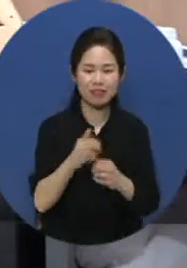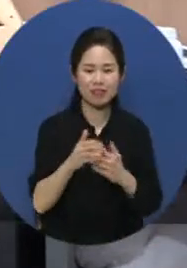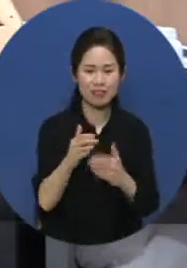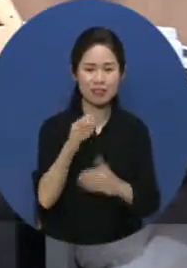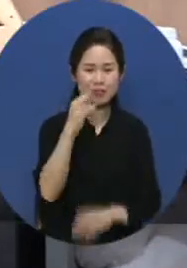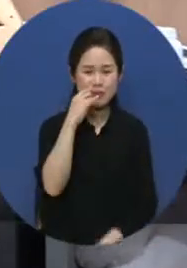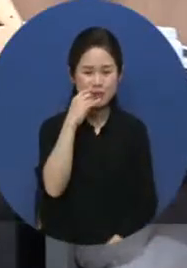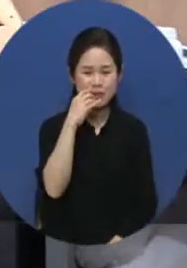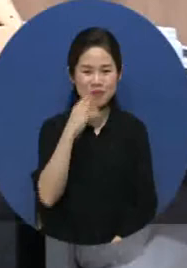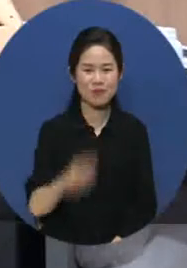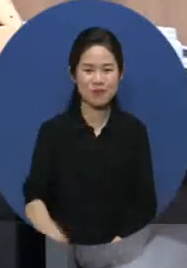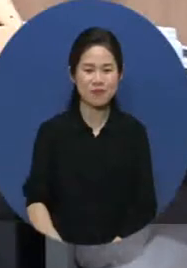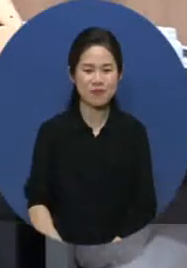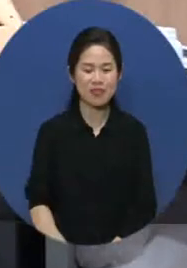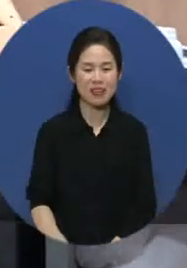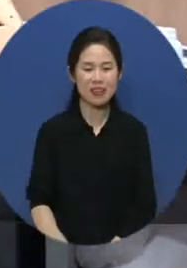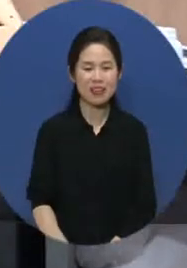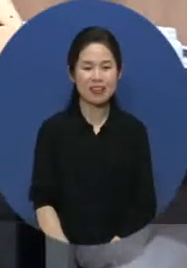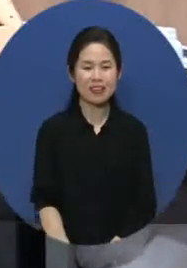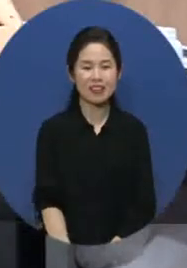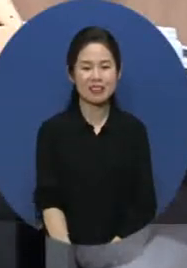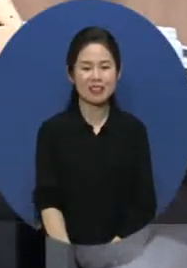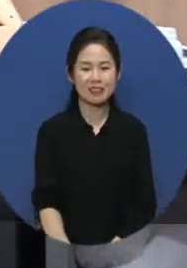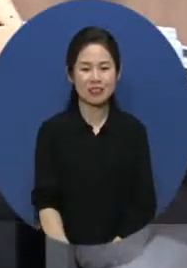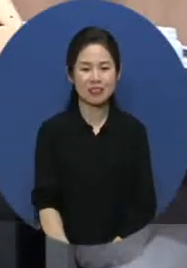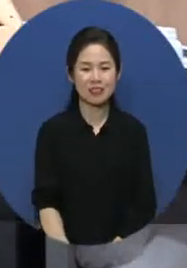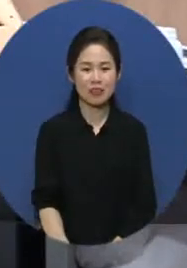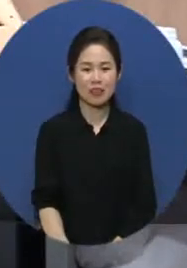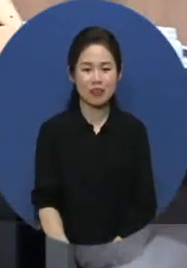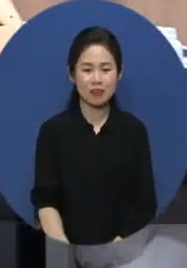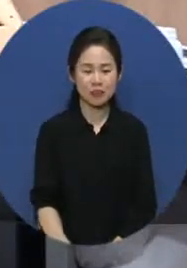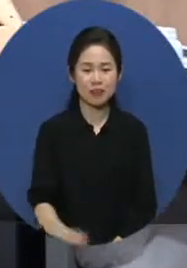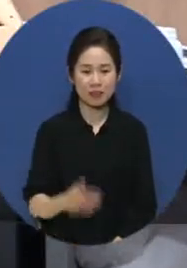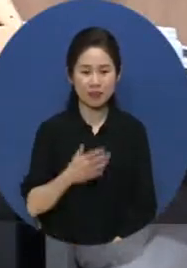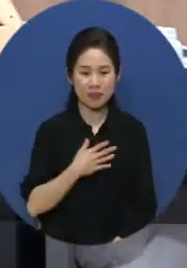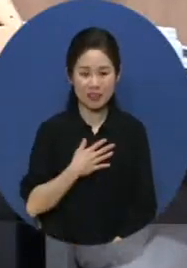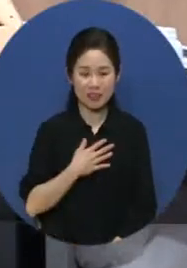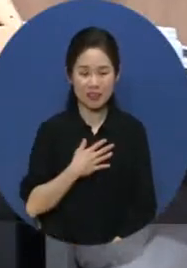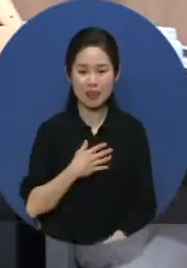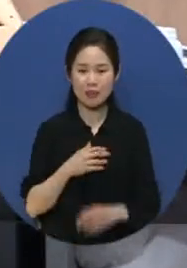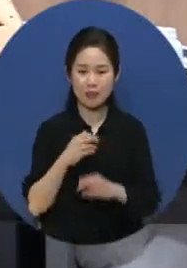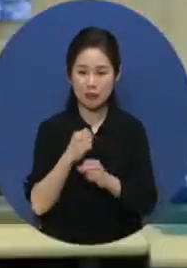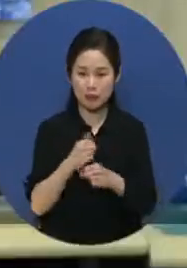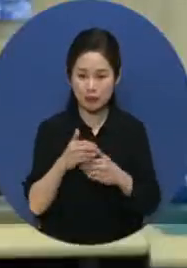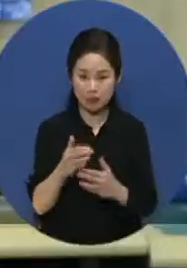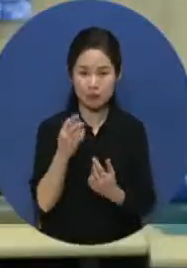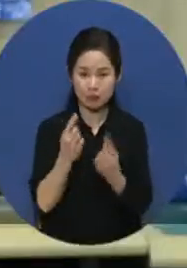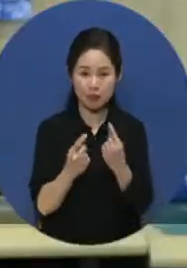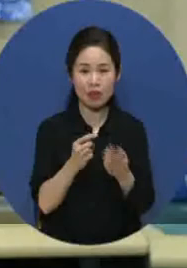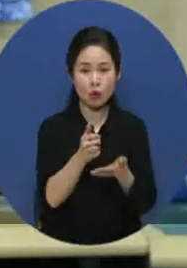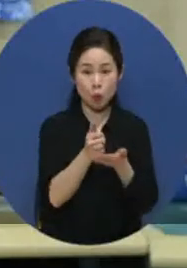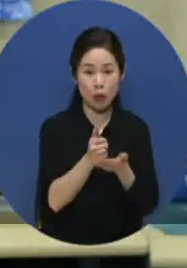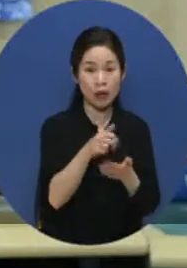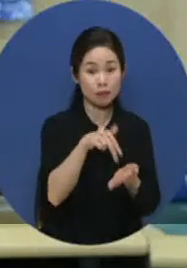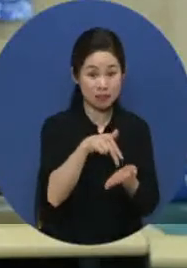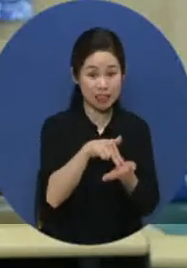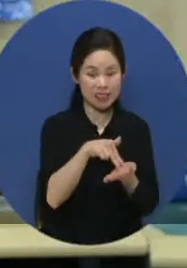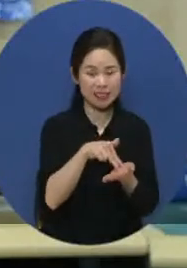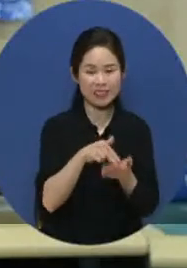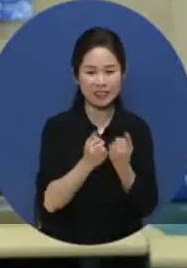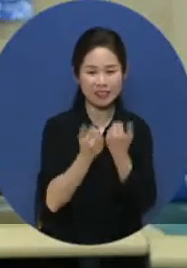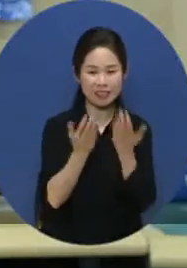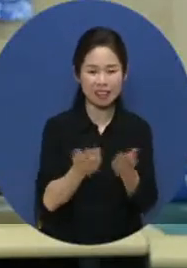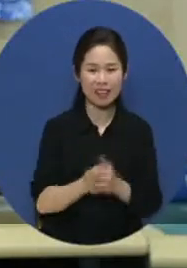전자의수의 제작 과정은 이제 그러니까 고객 입장에서 설명을 좀 드릴게요. 저희가 만드는 과정 말고요. 그래서 예를 들어서 한 절단장애 분께서